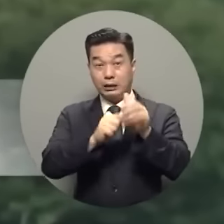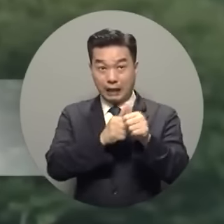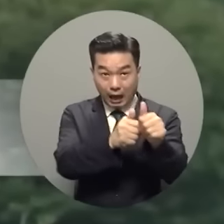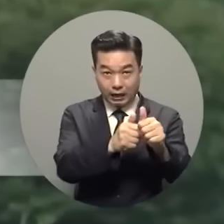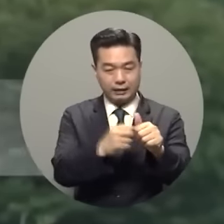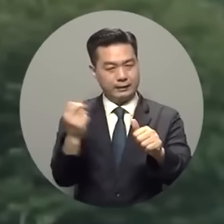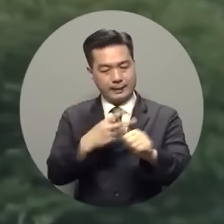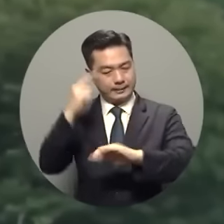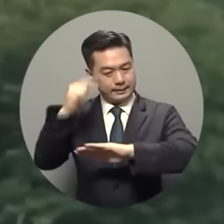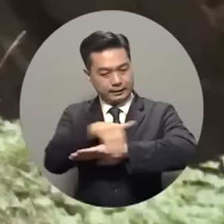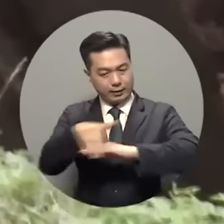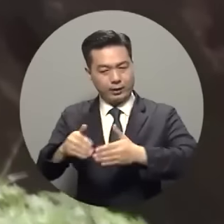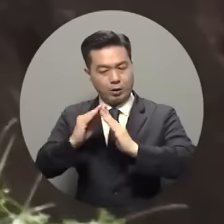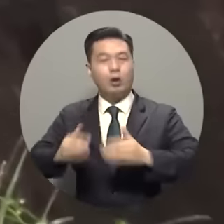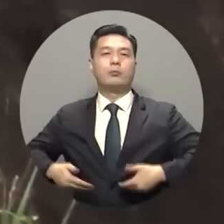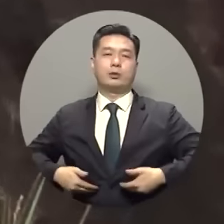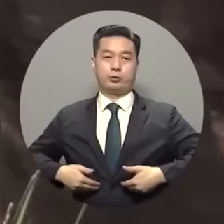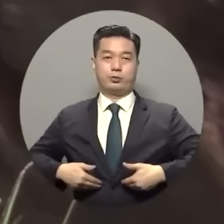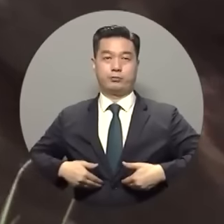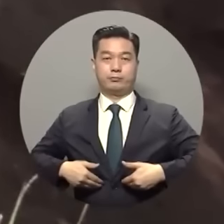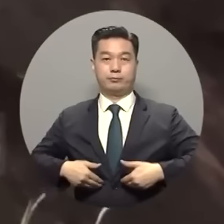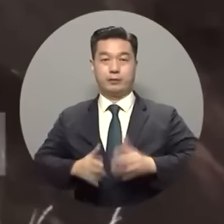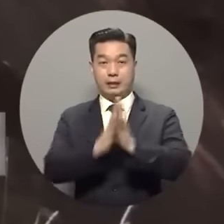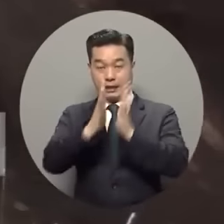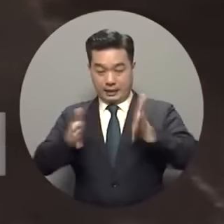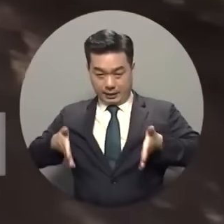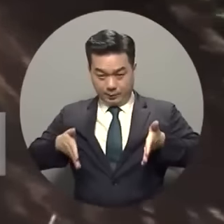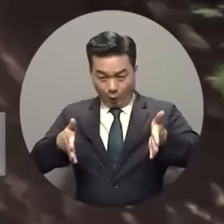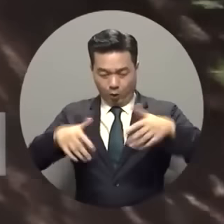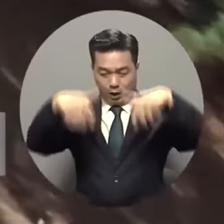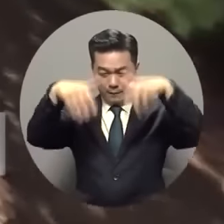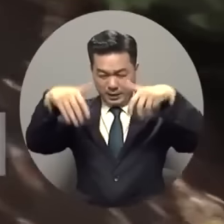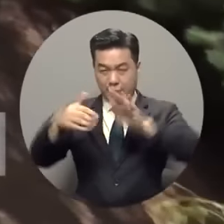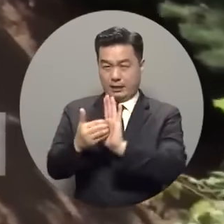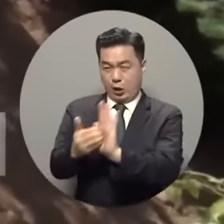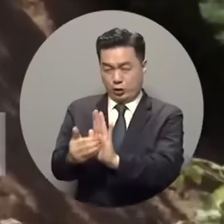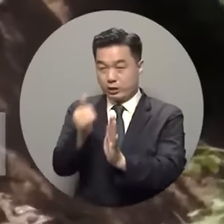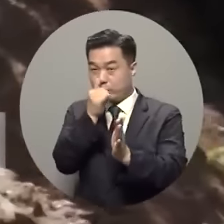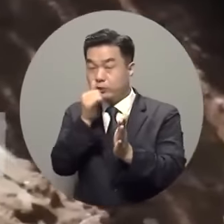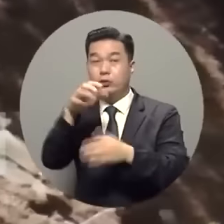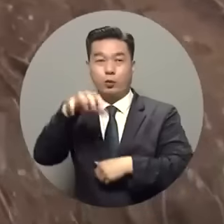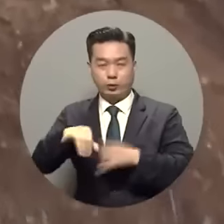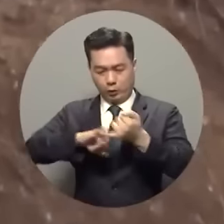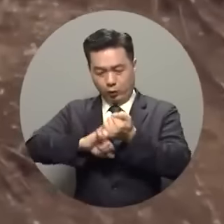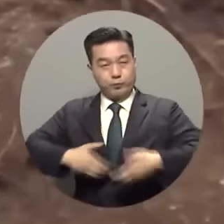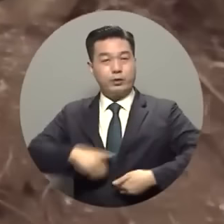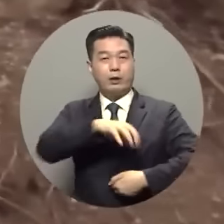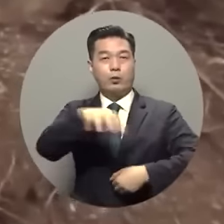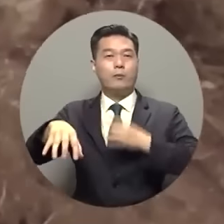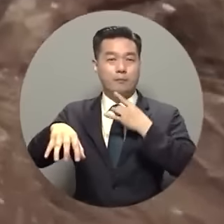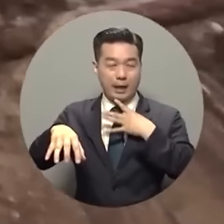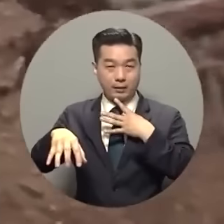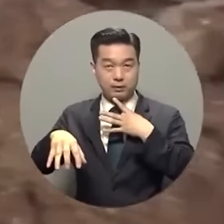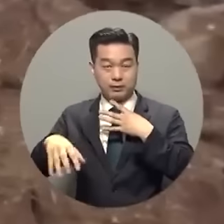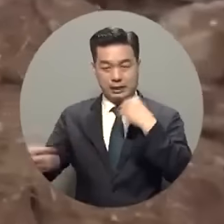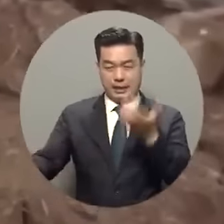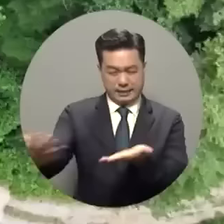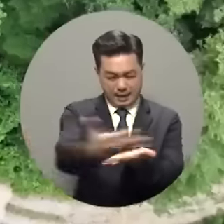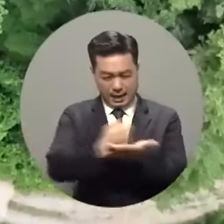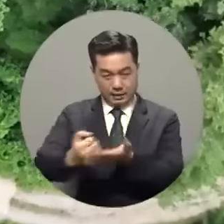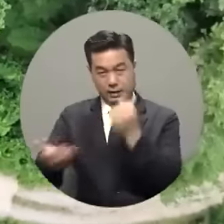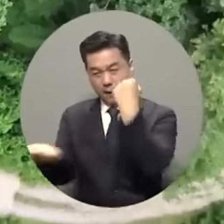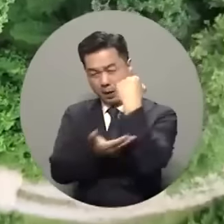다시 따져봐야 합니다 임도는 집중 후에 견디도록 설계 빈도를 받고 꼭 필요한 곳에만 만들고 이른바 싹스리 벌목은 재검토하는